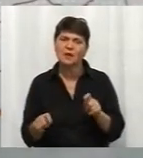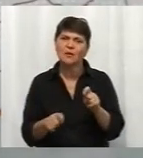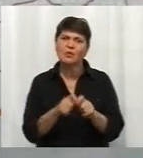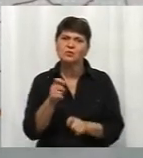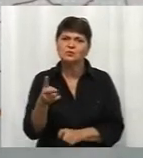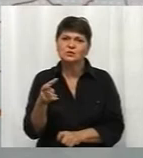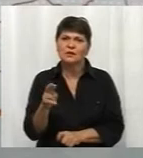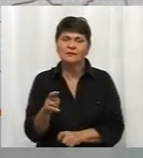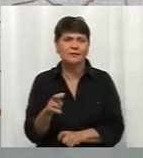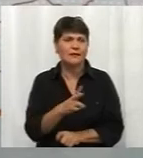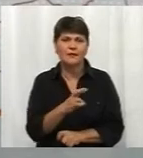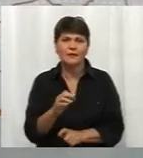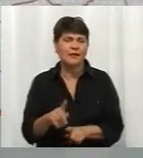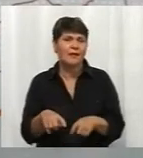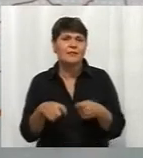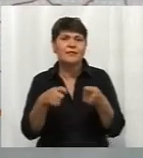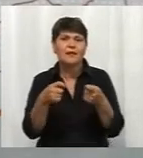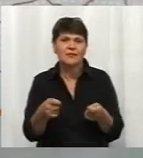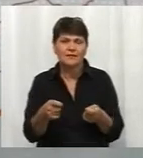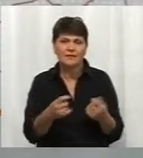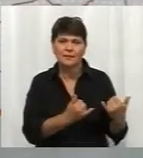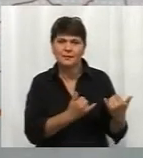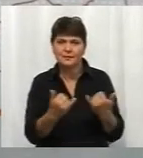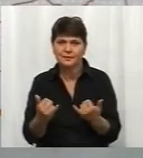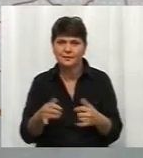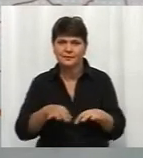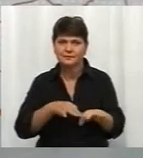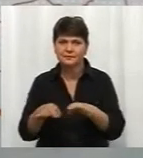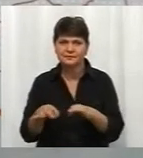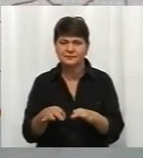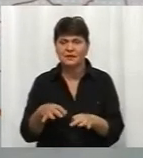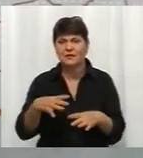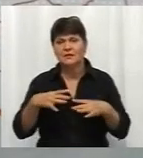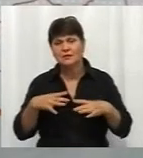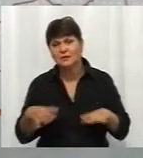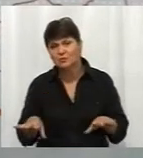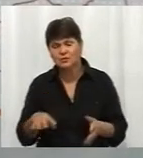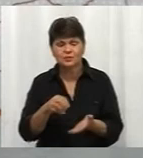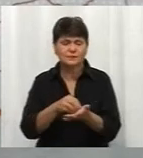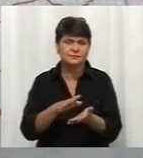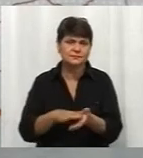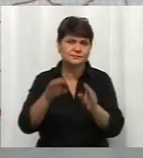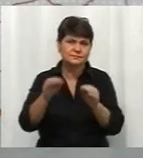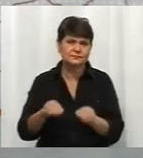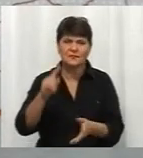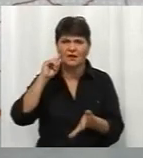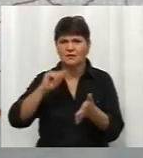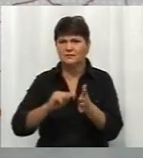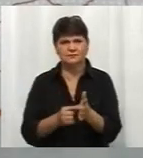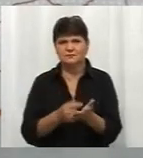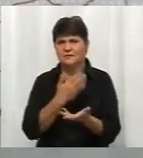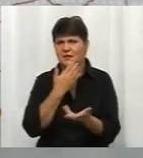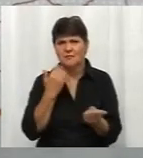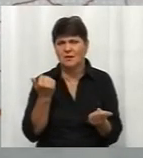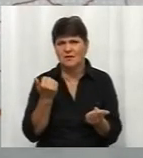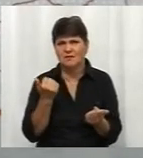правопорушень, ненадання переваги в русі не вели до цього часу. Я не думаю, що він доцільно його проводити